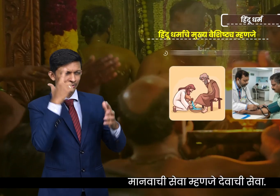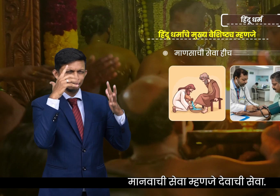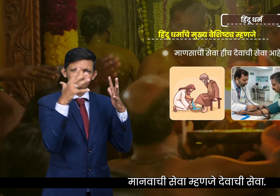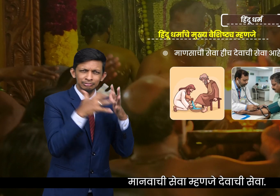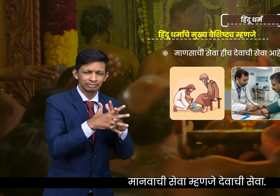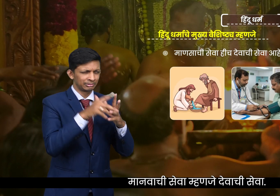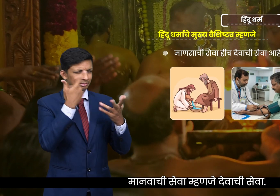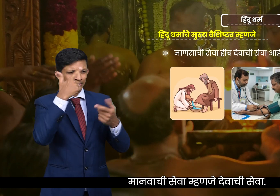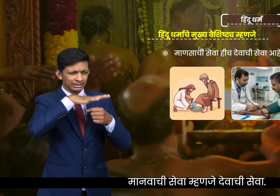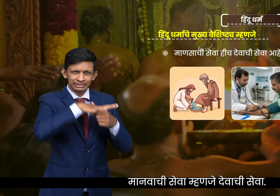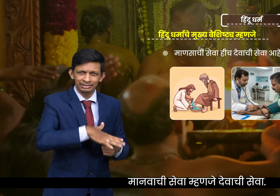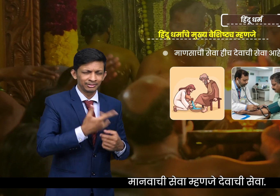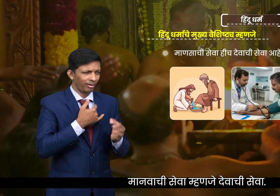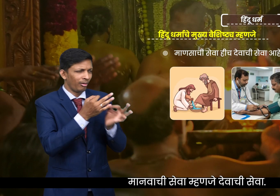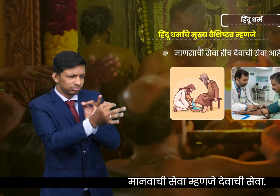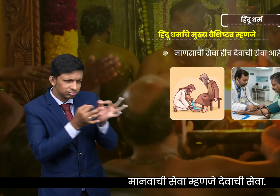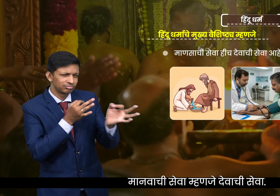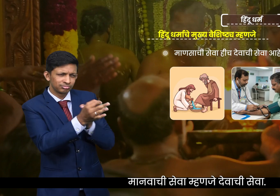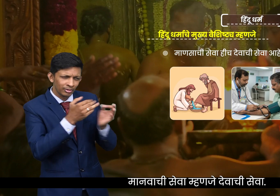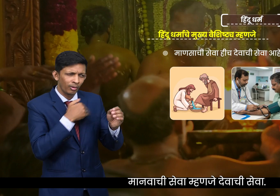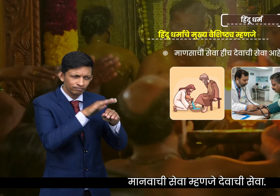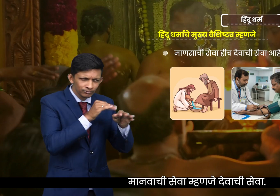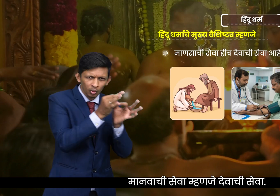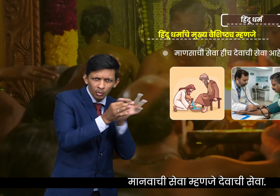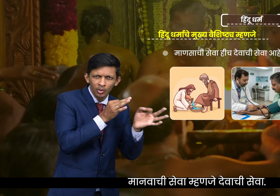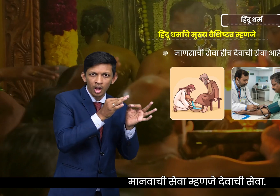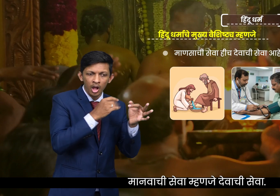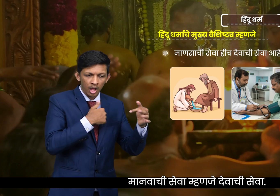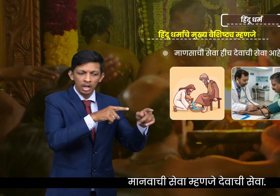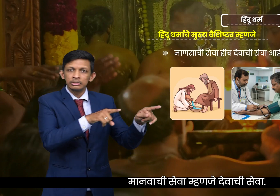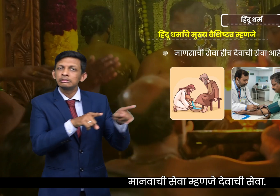मानवाची सेवा म्हणजे देवाची सेवा.